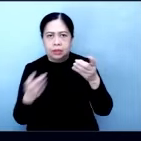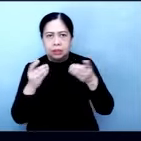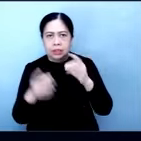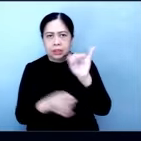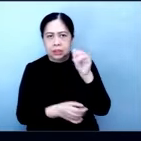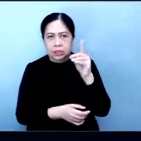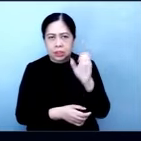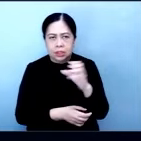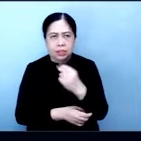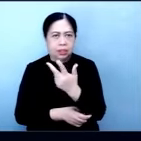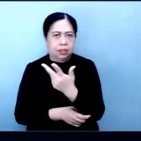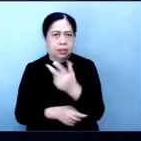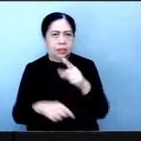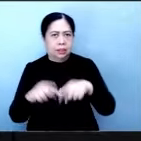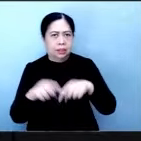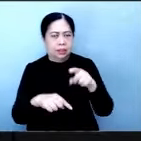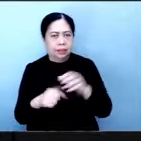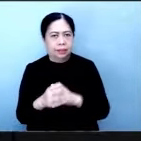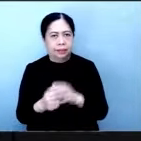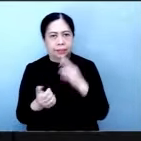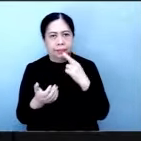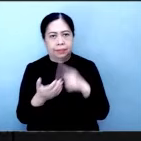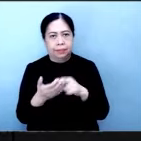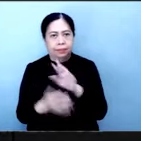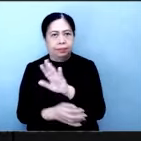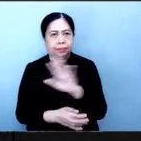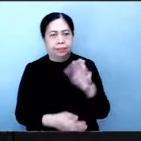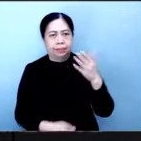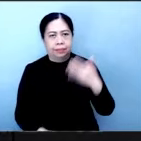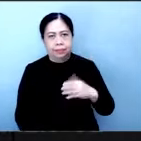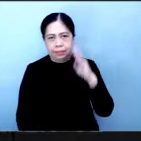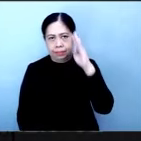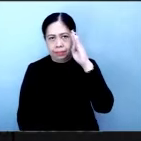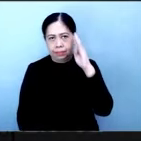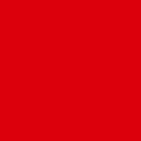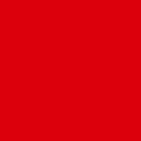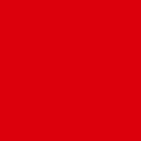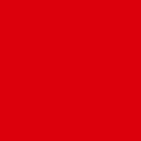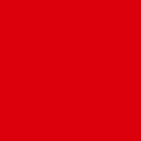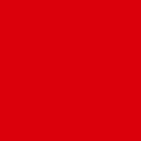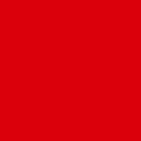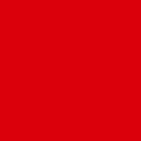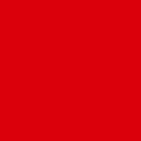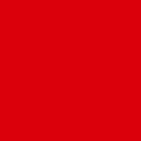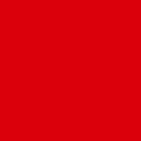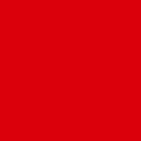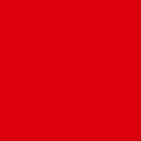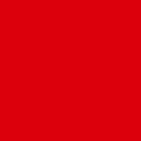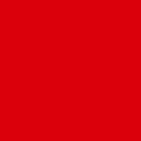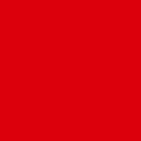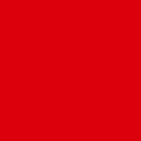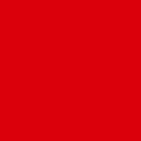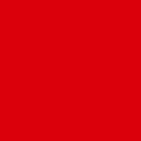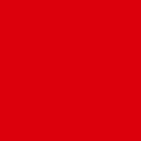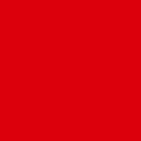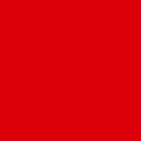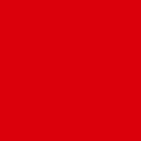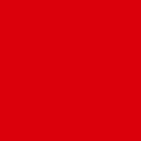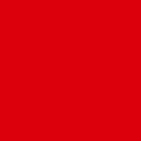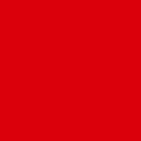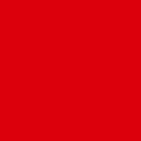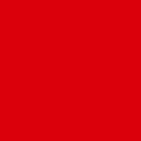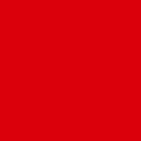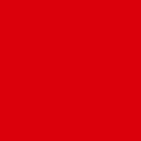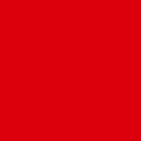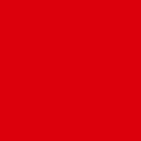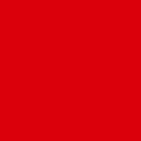tatlo niyang kasama. Nagbabalita mula sa frontline, Brian Basa, News 5. Mga kapatid, me and Los Baños po.